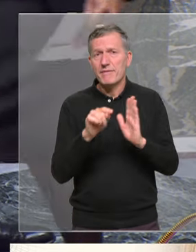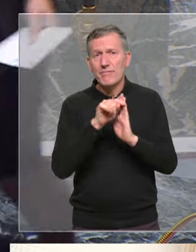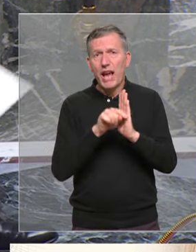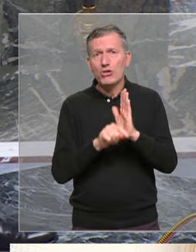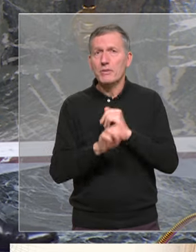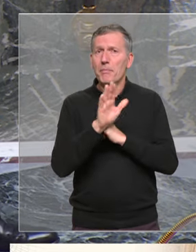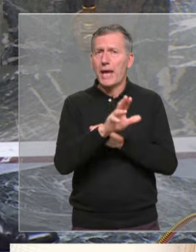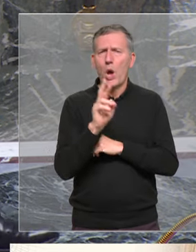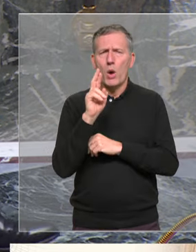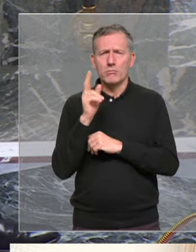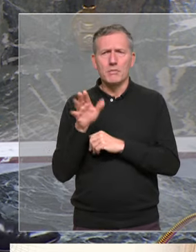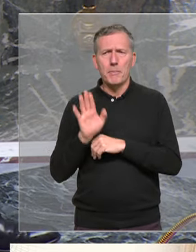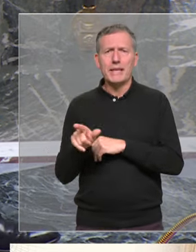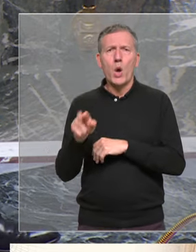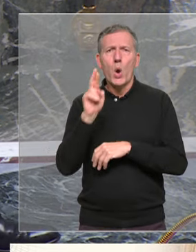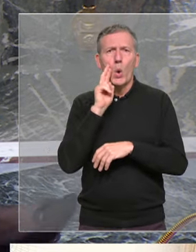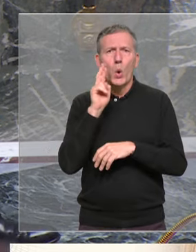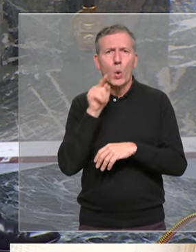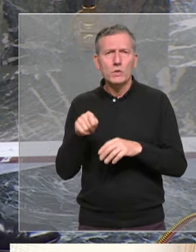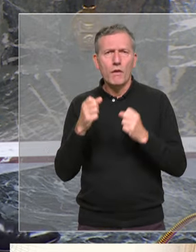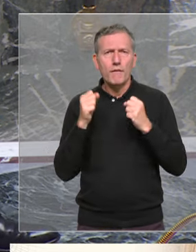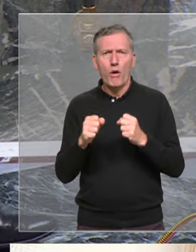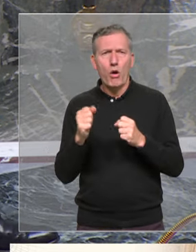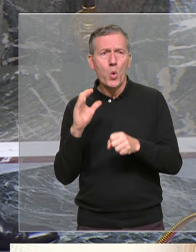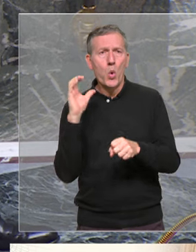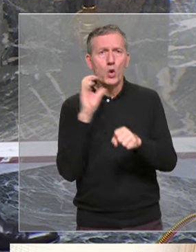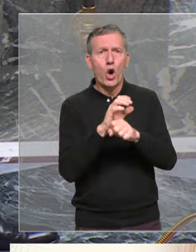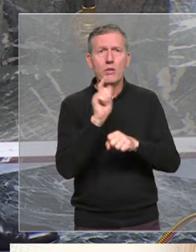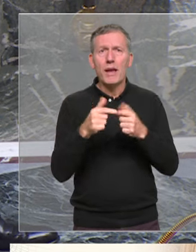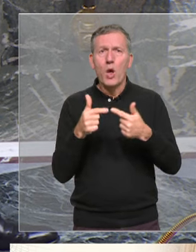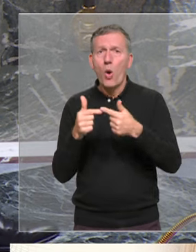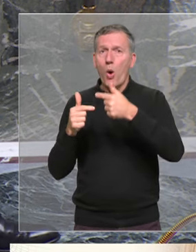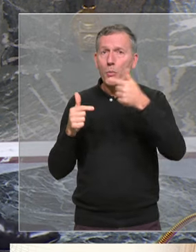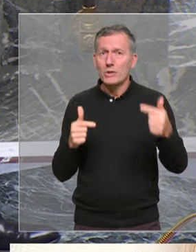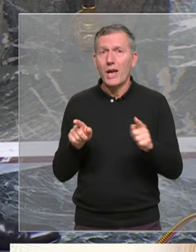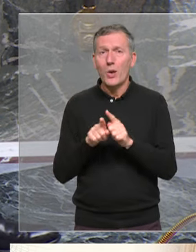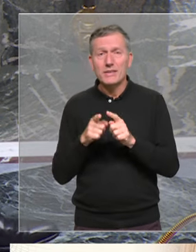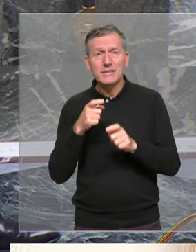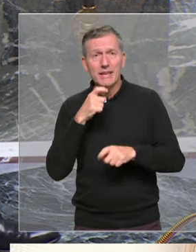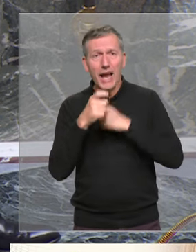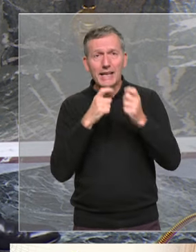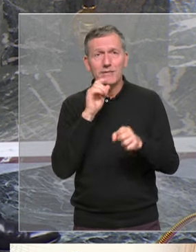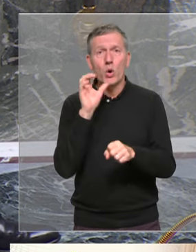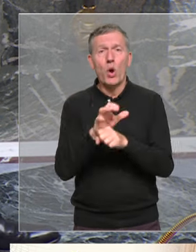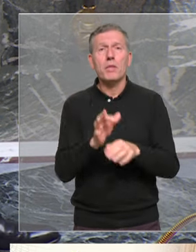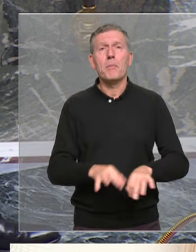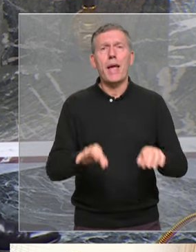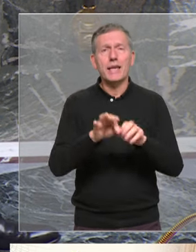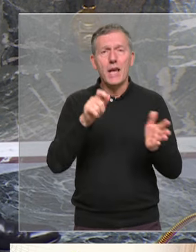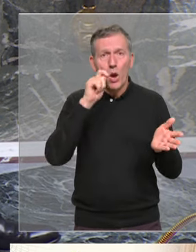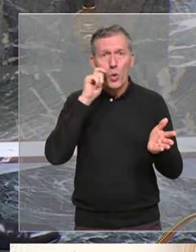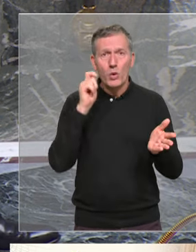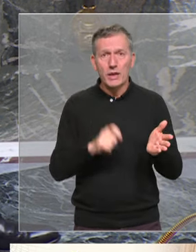russe, qui éradique les voix des opposants, qui agresse l'Ukraine. Dans cette peur